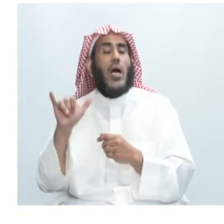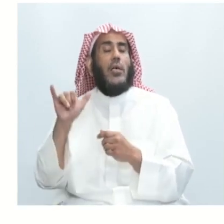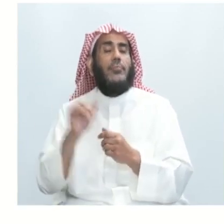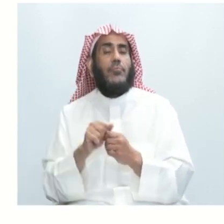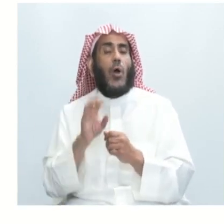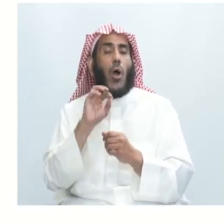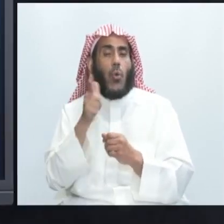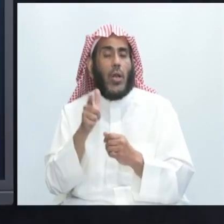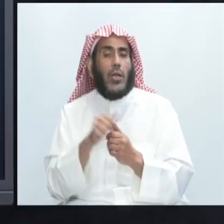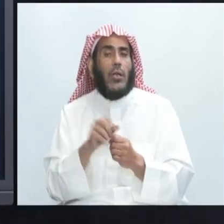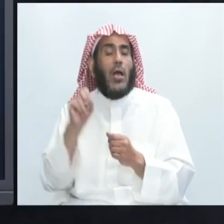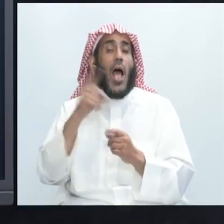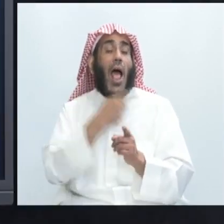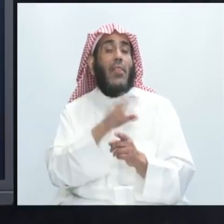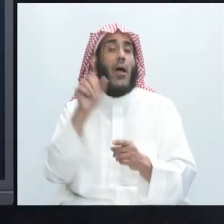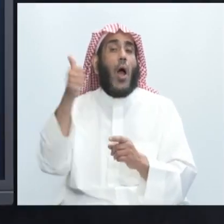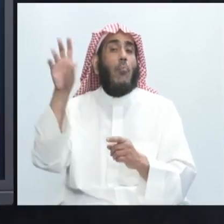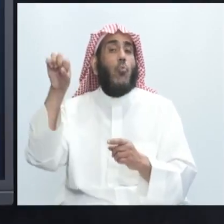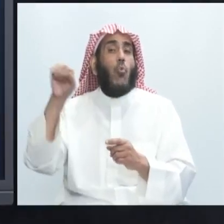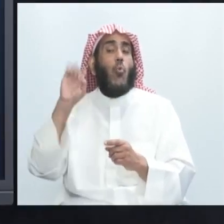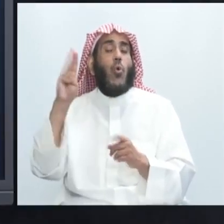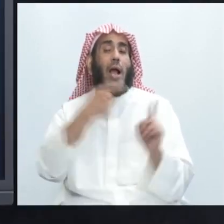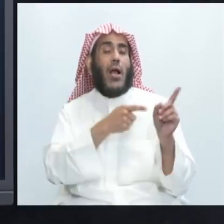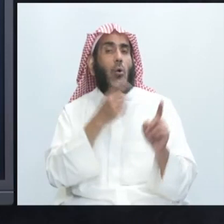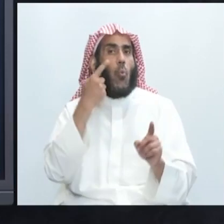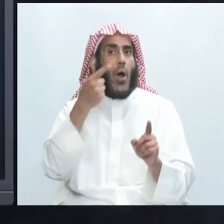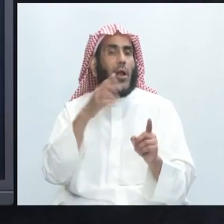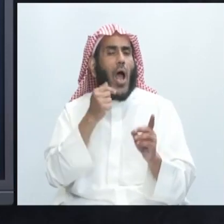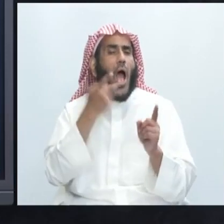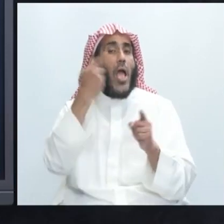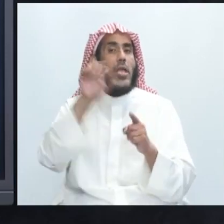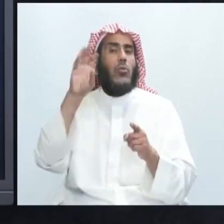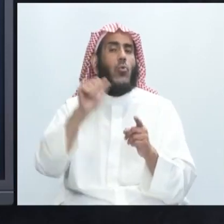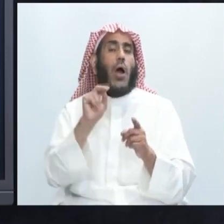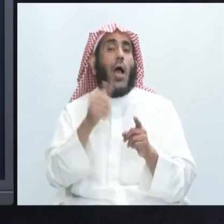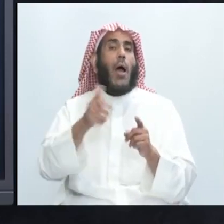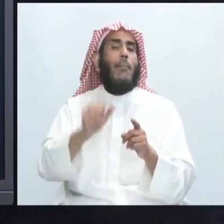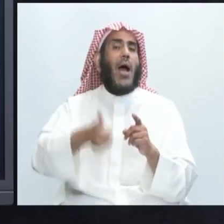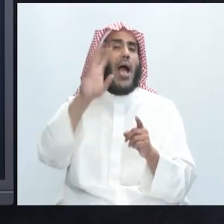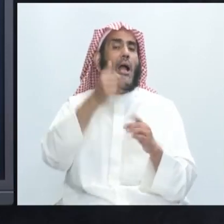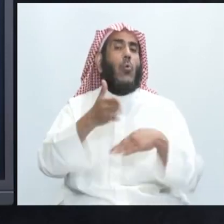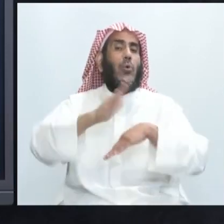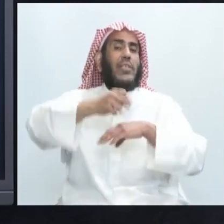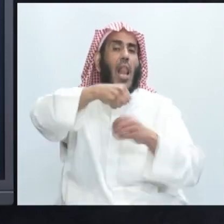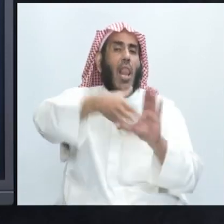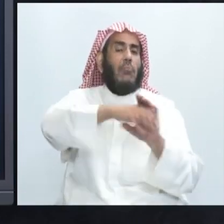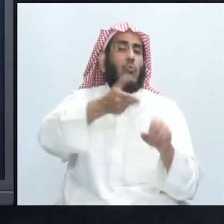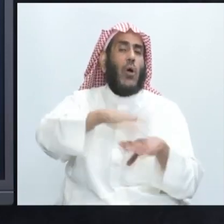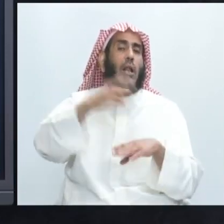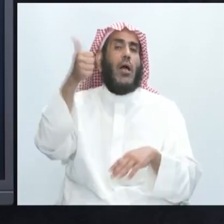اذا انا اقول هنا هذا ابوك ورايت اباك وسلمت على ابيك